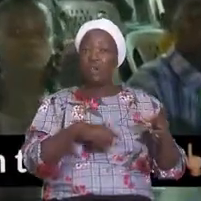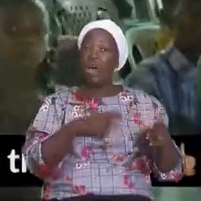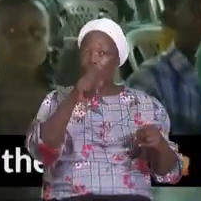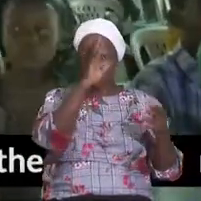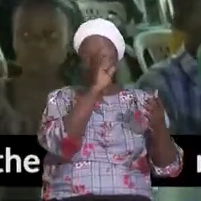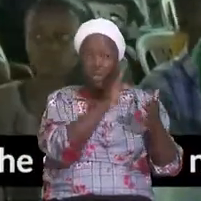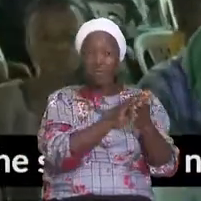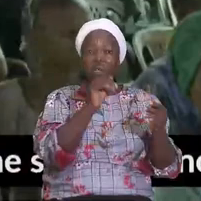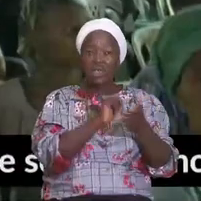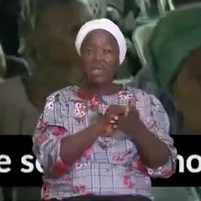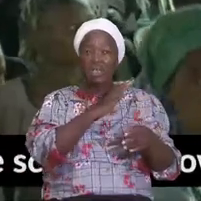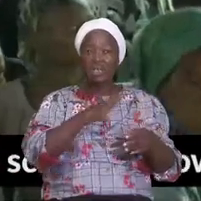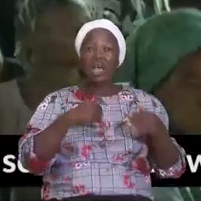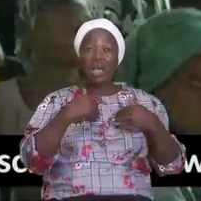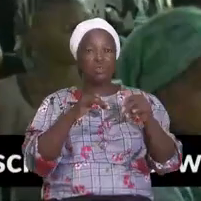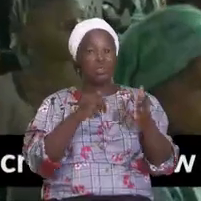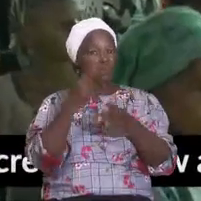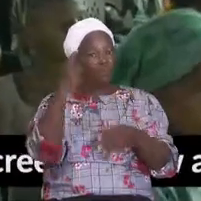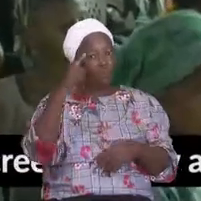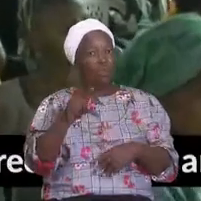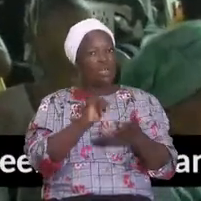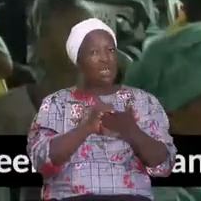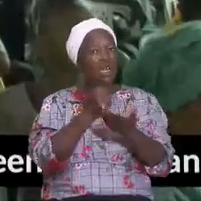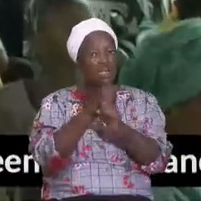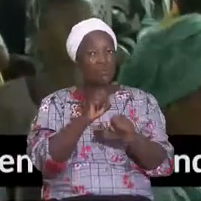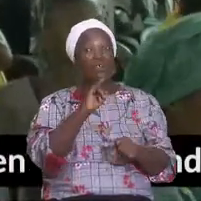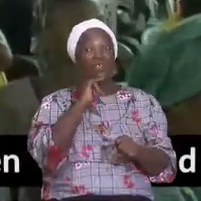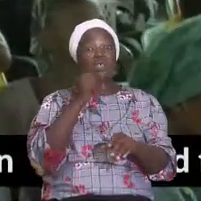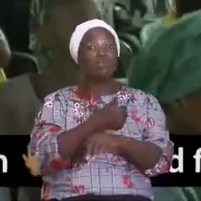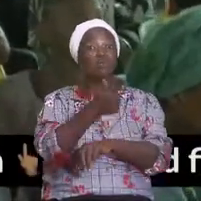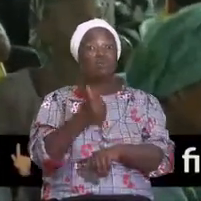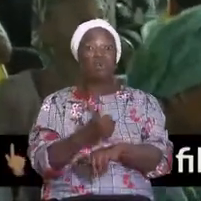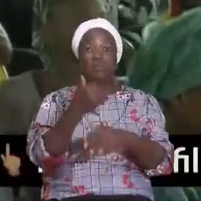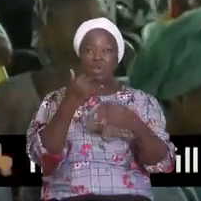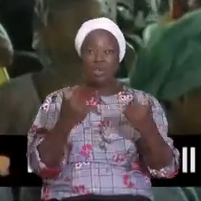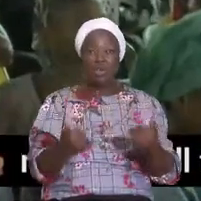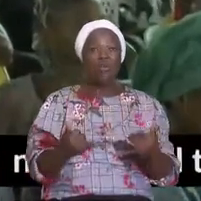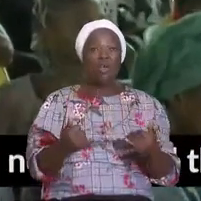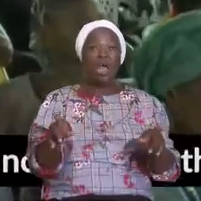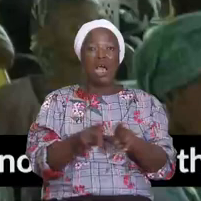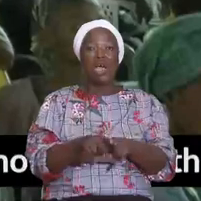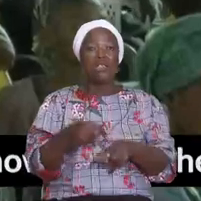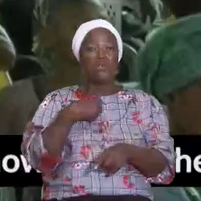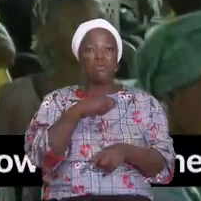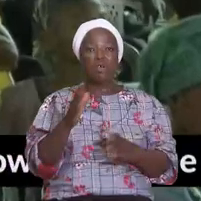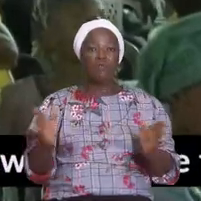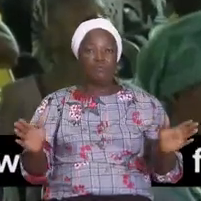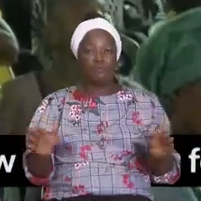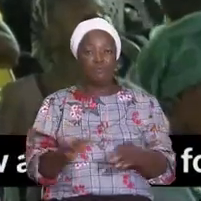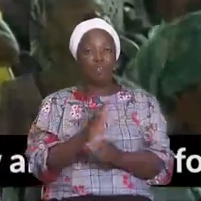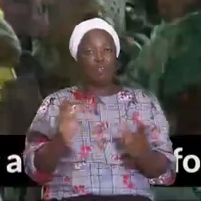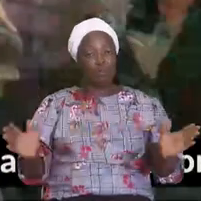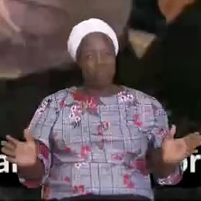ta repentance en venant au Seigneur et tu crois que Christ l'a fait pour toi, ce salut